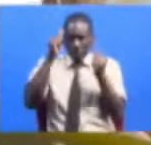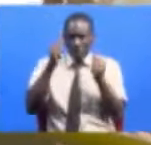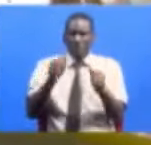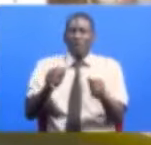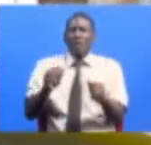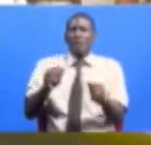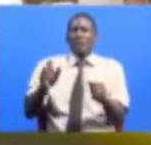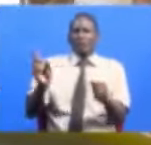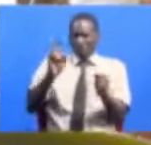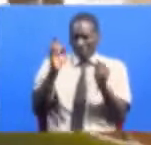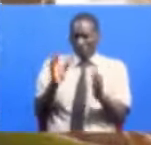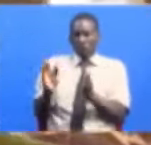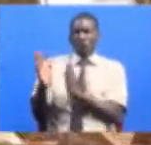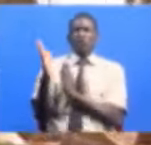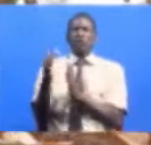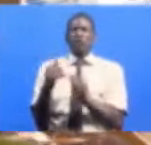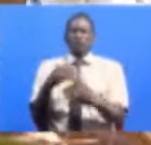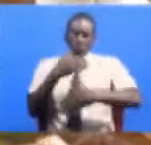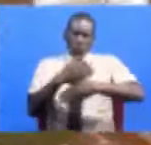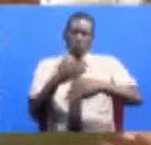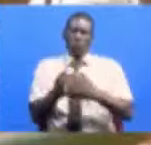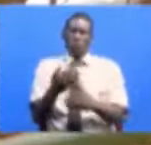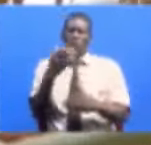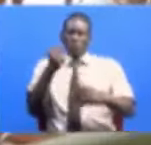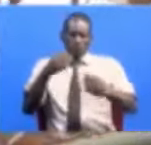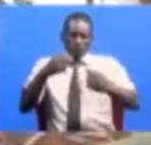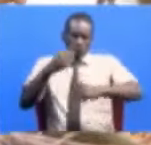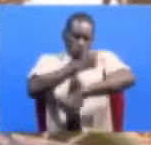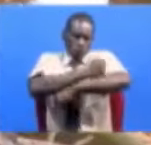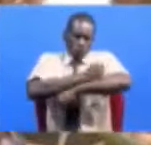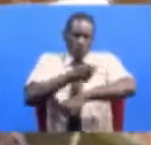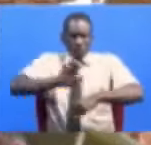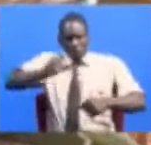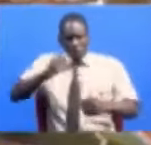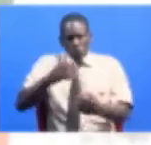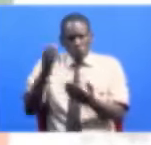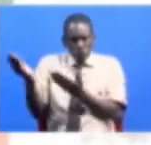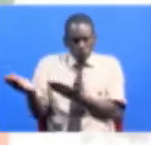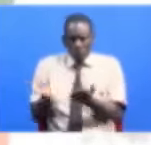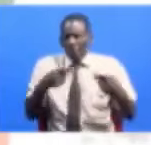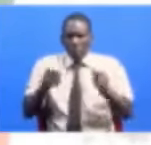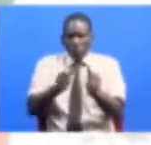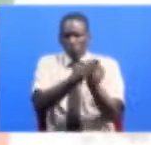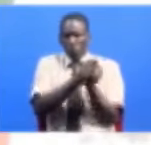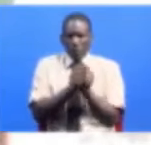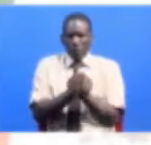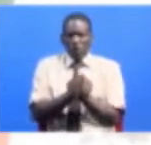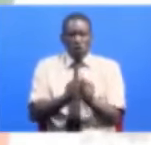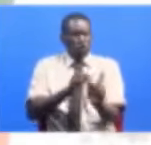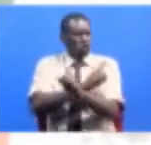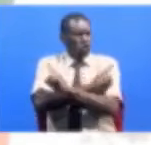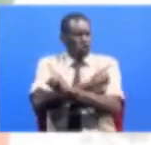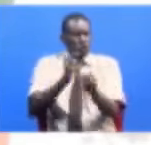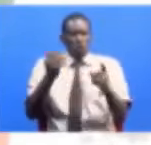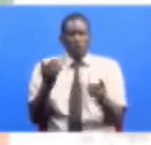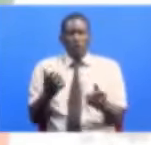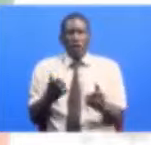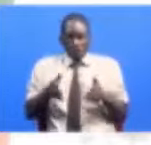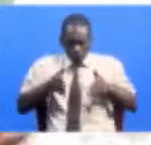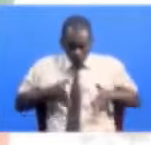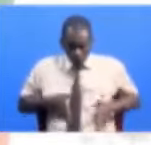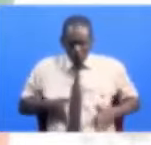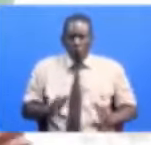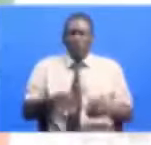shule tano kwenye maeneo tofauti kwenye kaunti hizo kuwaleta wakazi pamoja. No child is born a